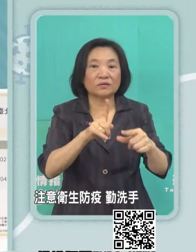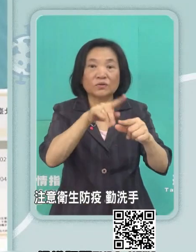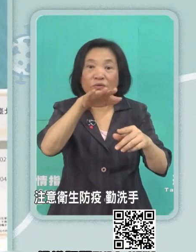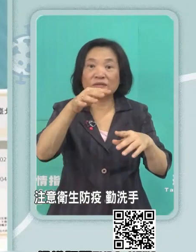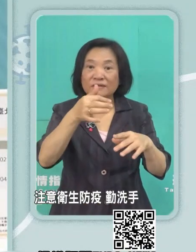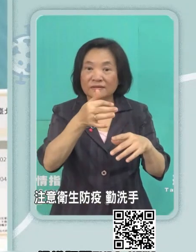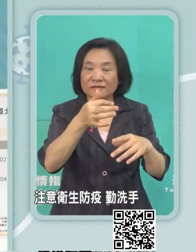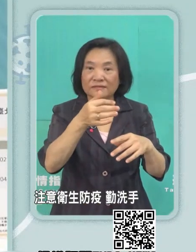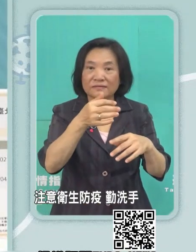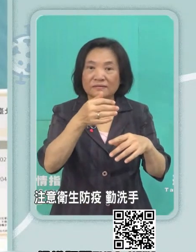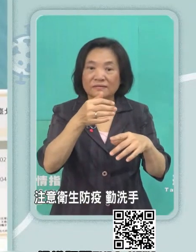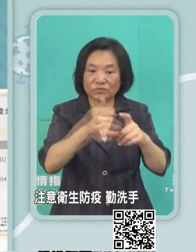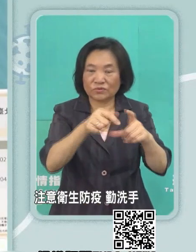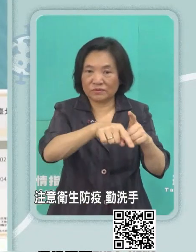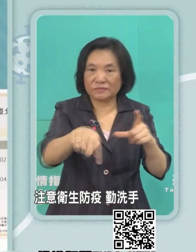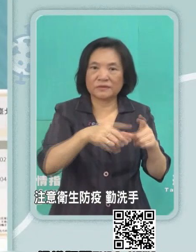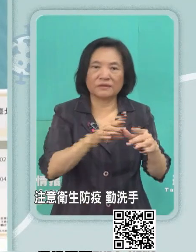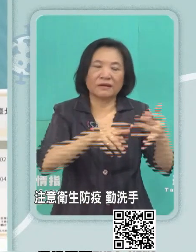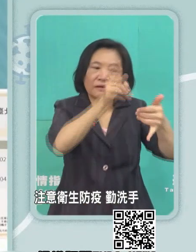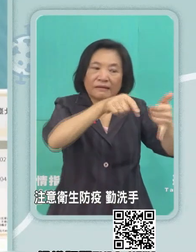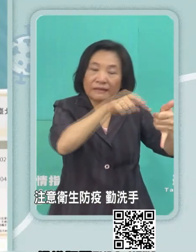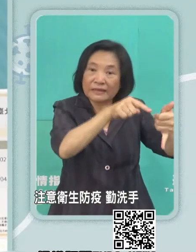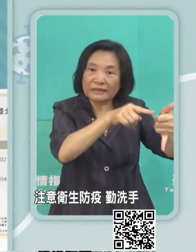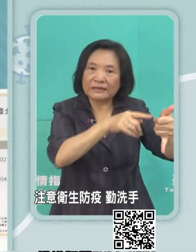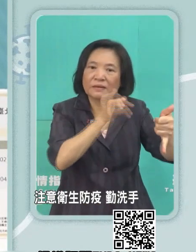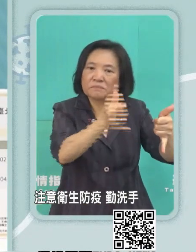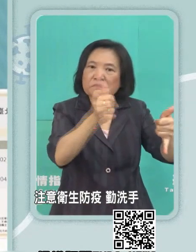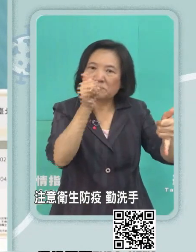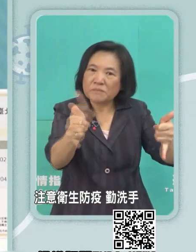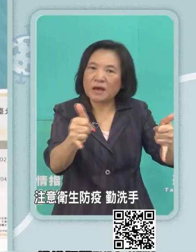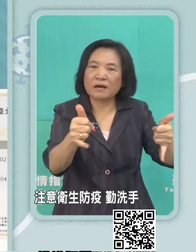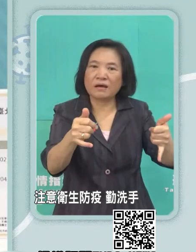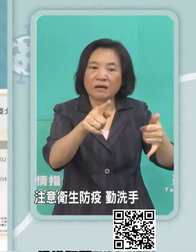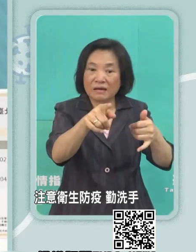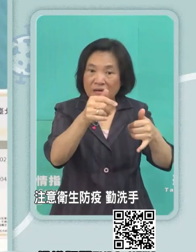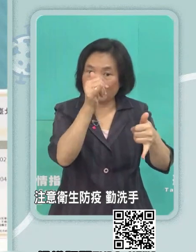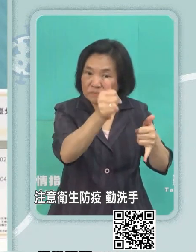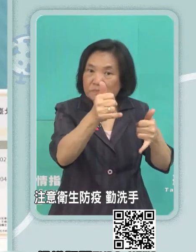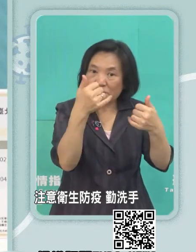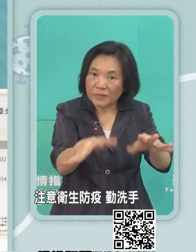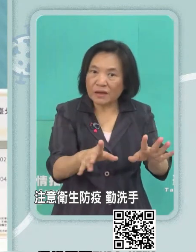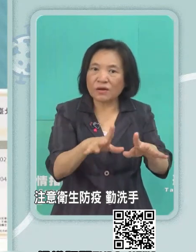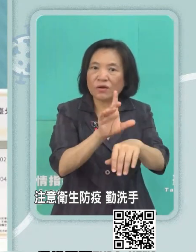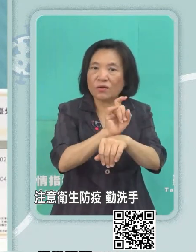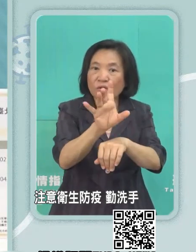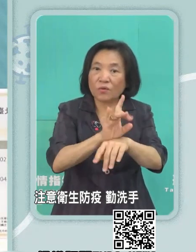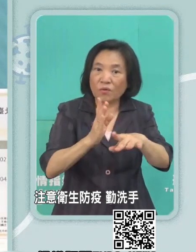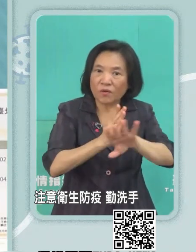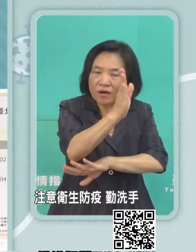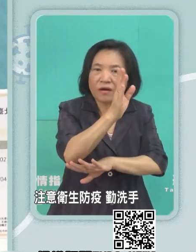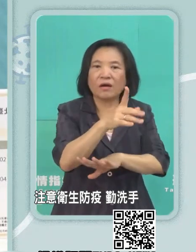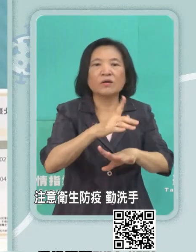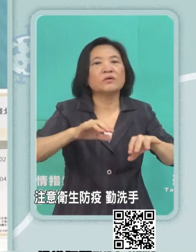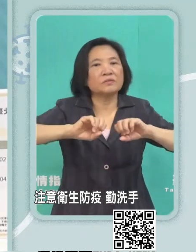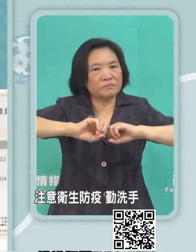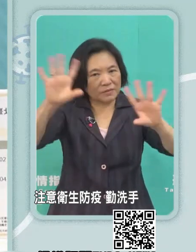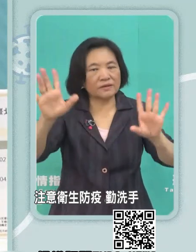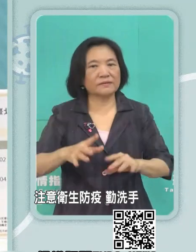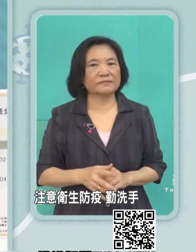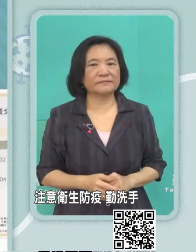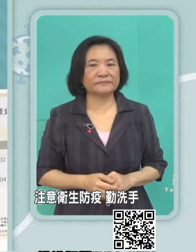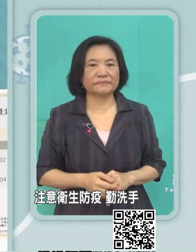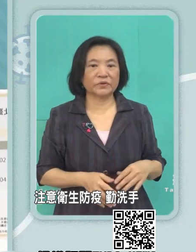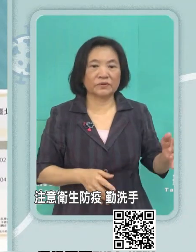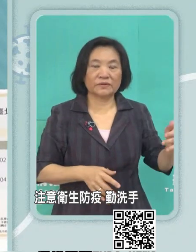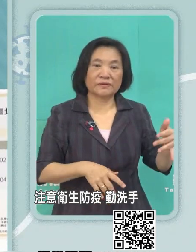足迹主要是这个确诊者他在这里超过的时间超过15分钟以上，那因为